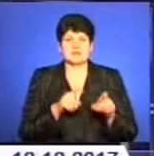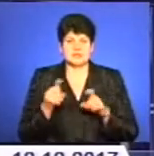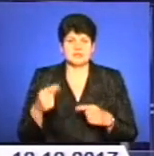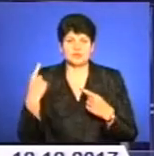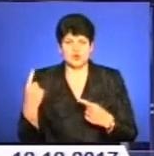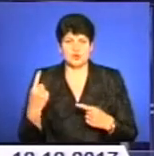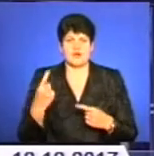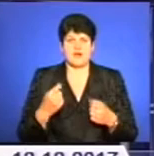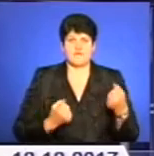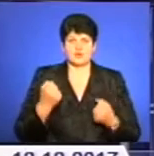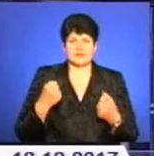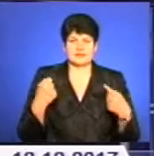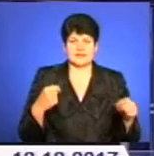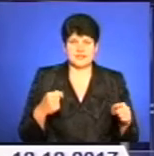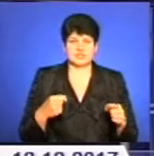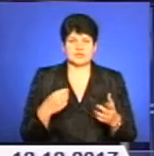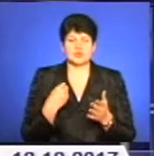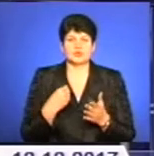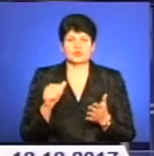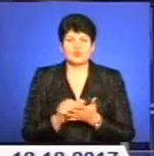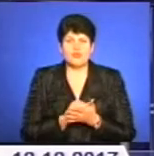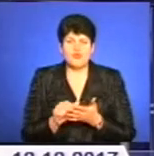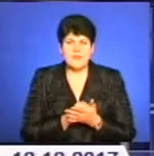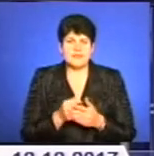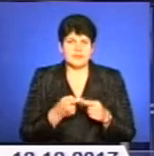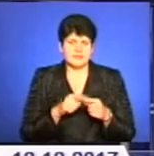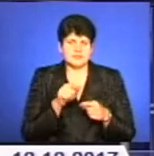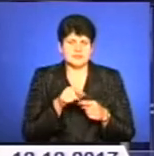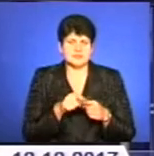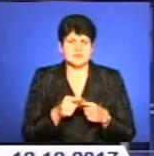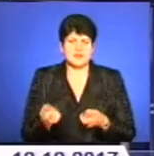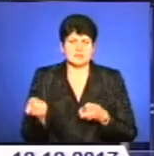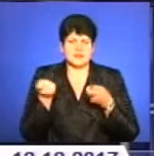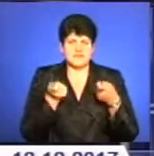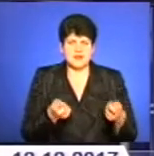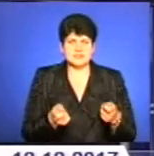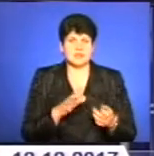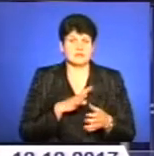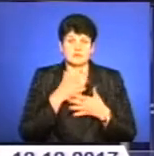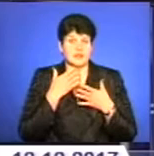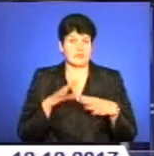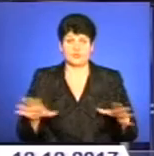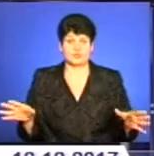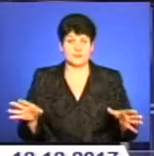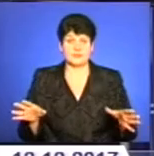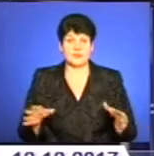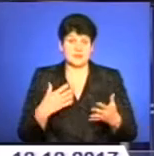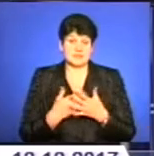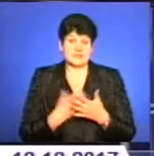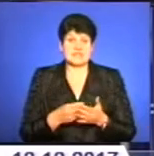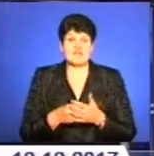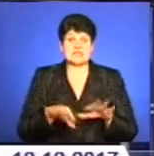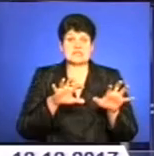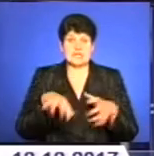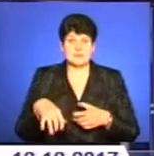на інший. Товарно-супровідні документи на вантаж у водія, який здійснював його перевезення, були відсутні. Орієнтовна вартість